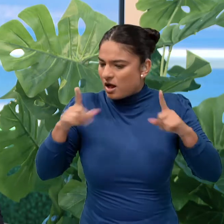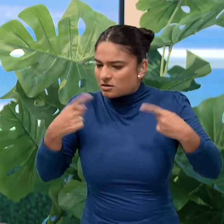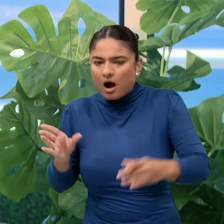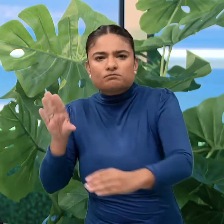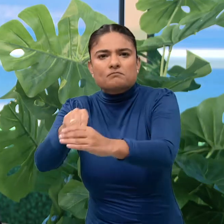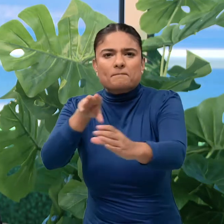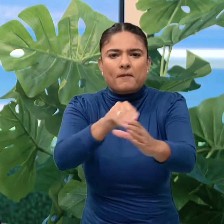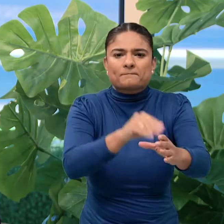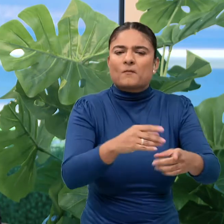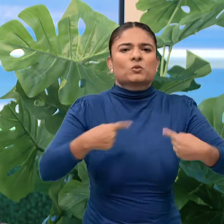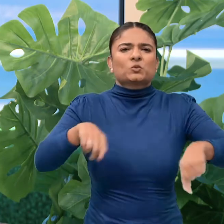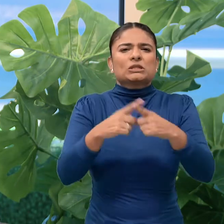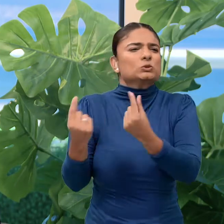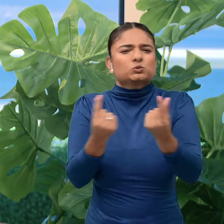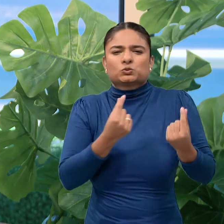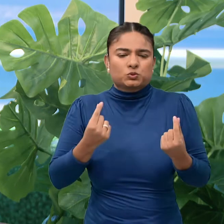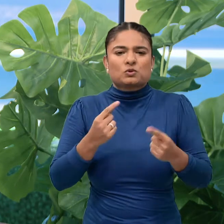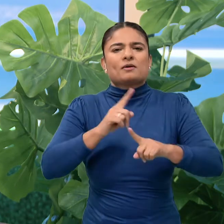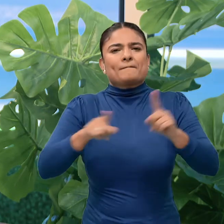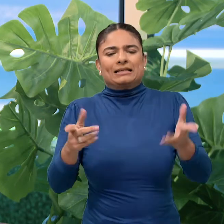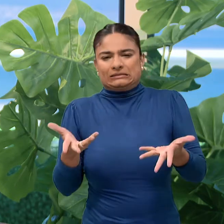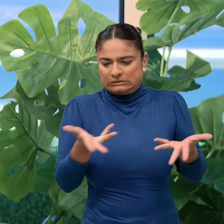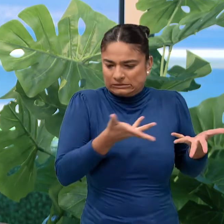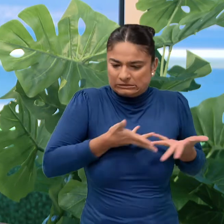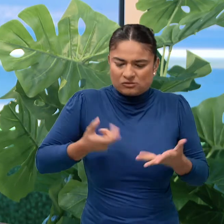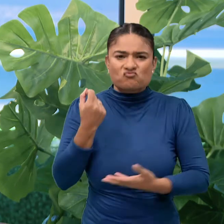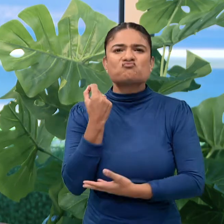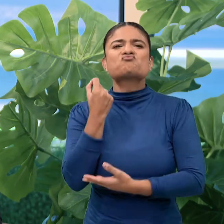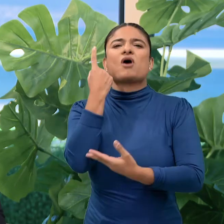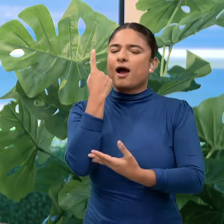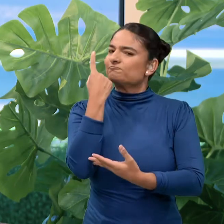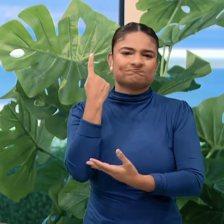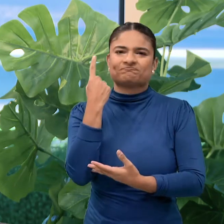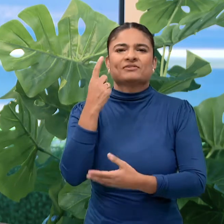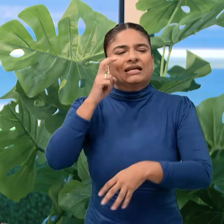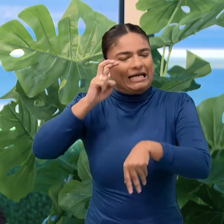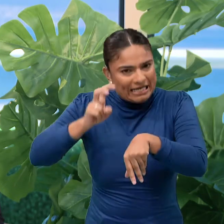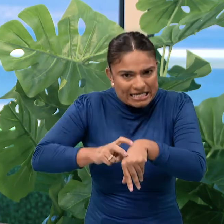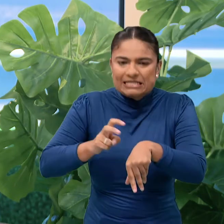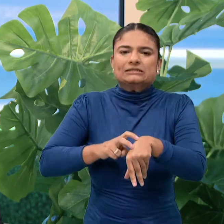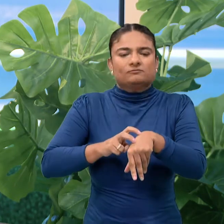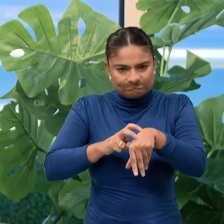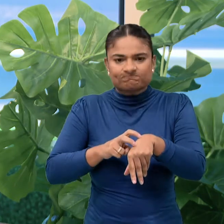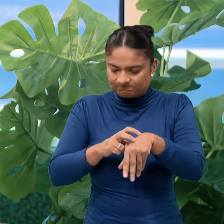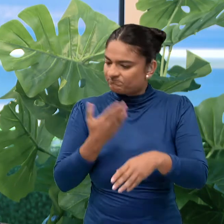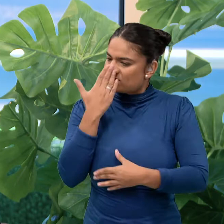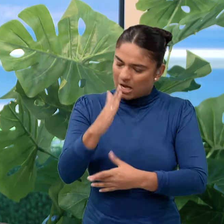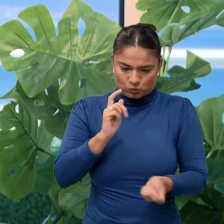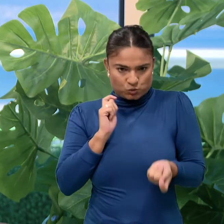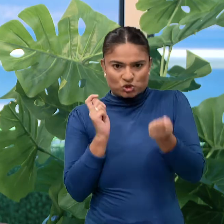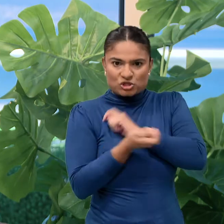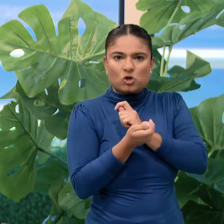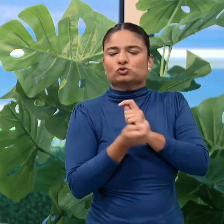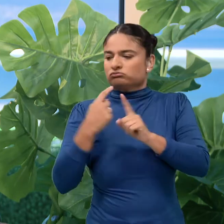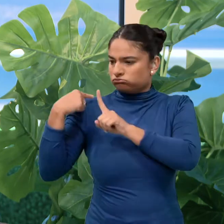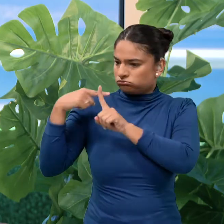met gestremdhede in die samelewing beperk. Dit het haar laat besef hoe noodsaaklik dit is om